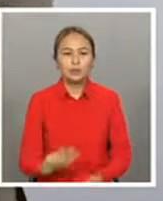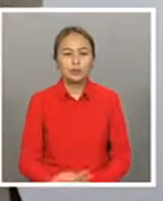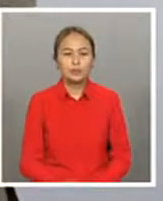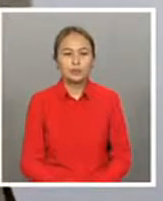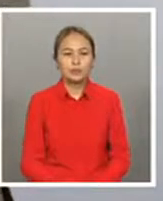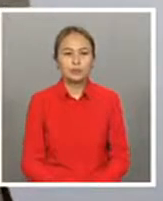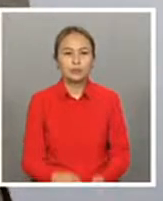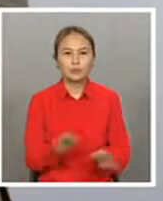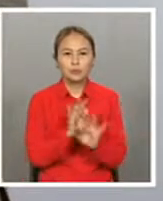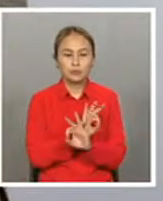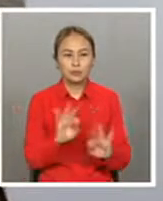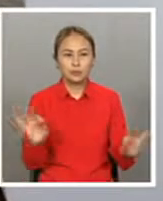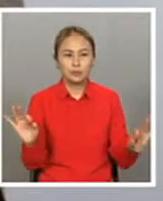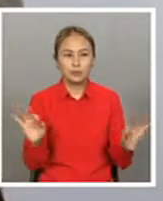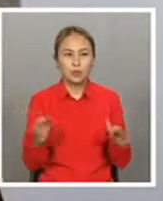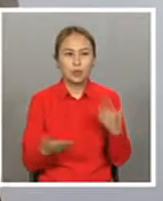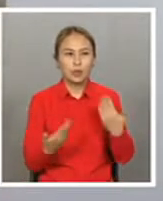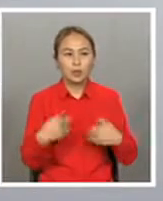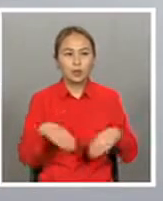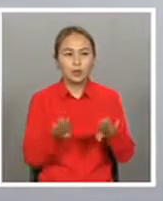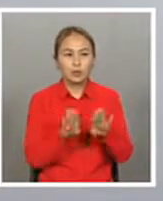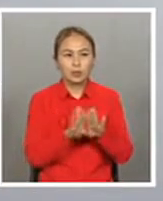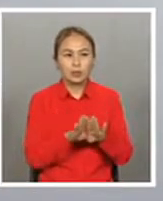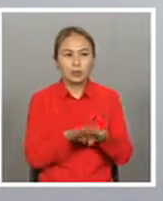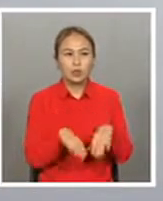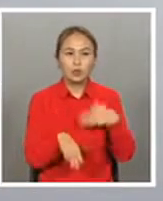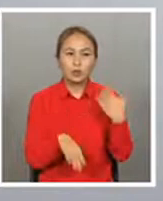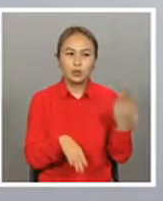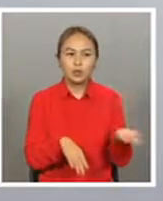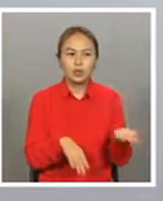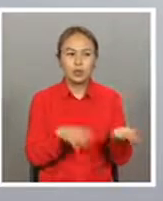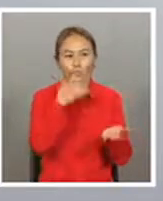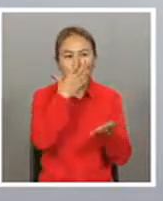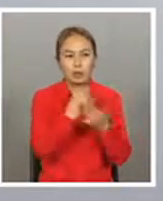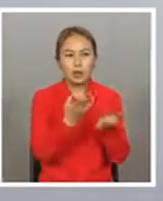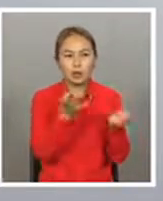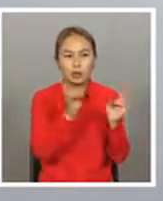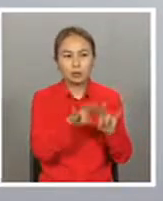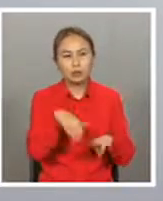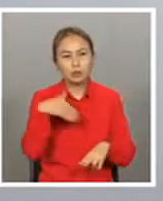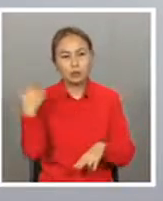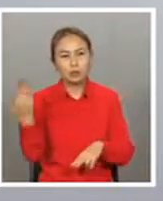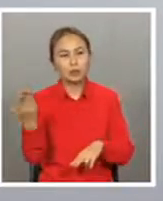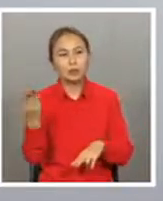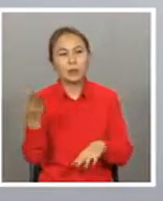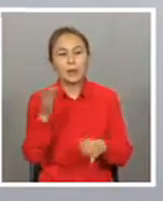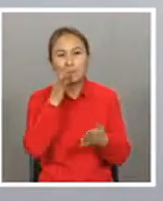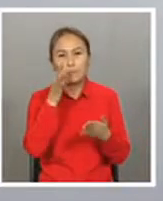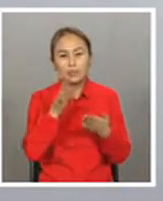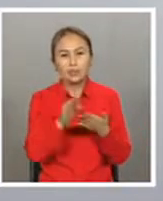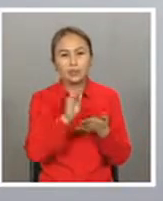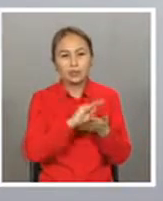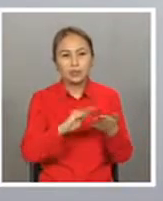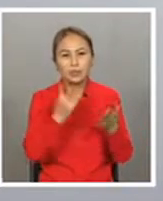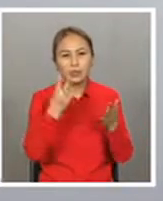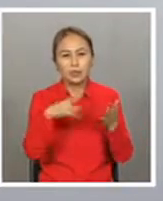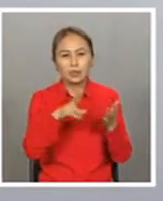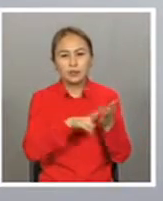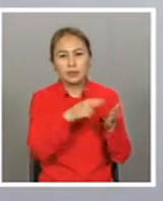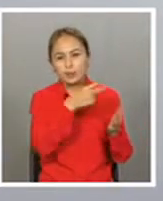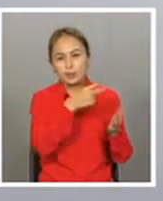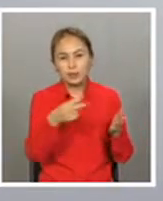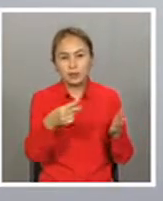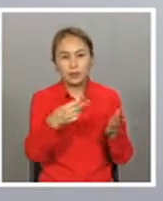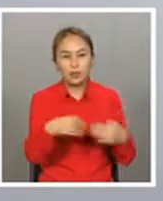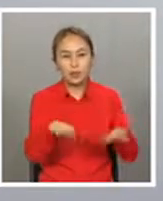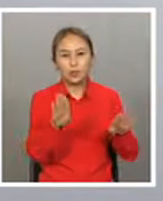Жақсы, олай болса, сол жағын өзін қалдырып, оң жағын мәнін жазайын. 28-ге тең. Енді